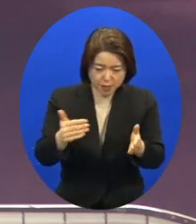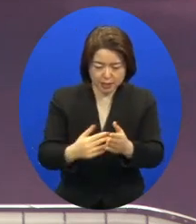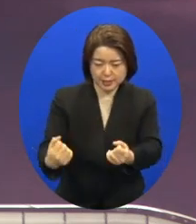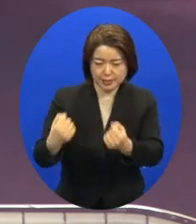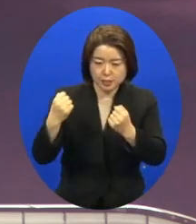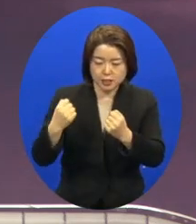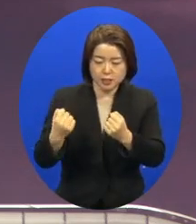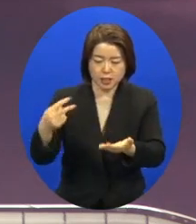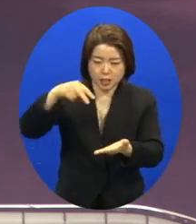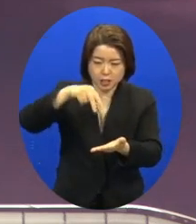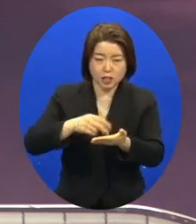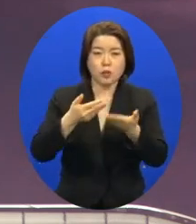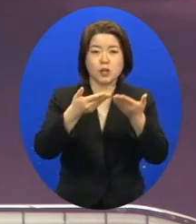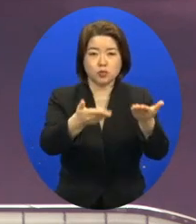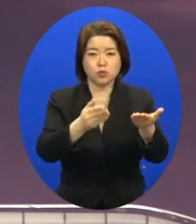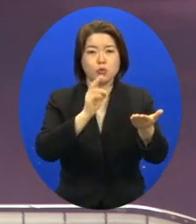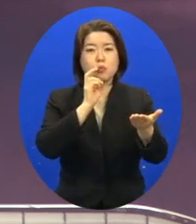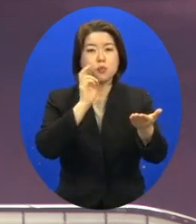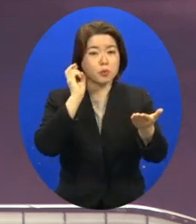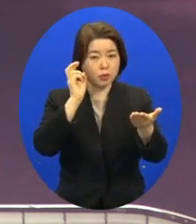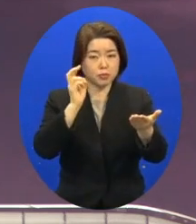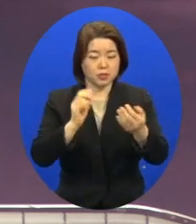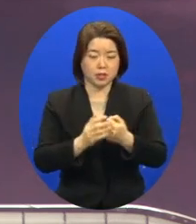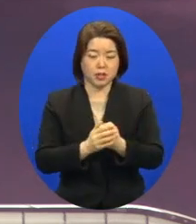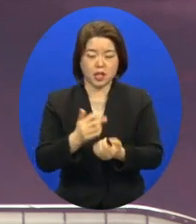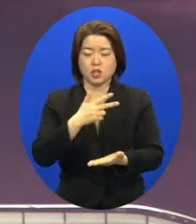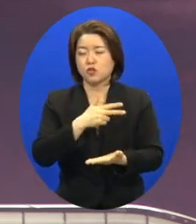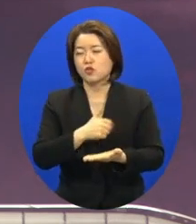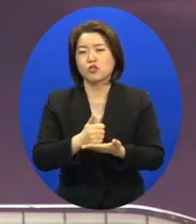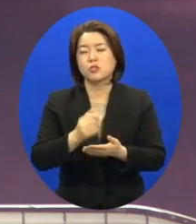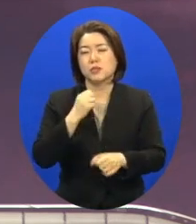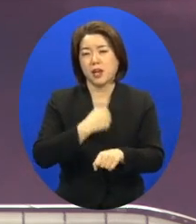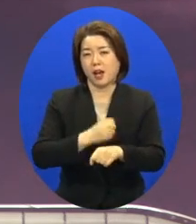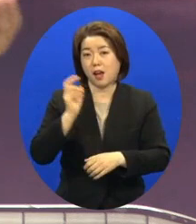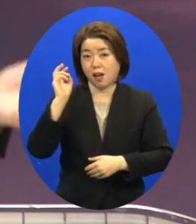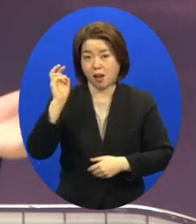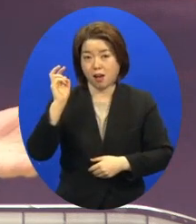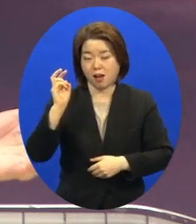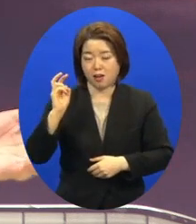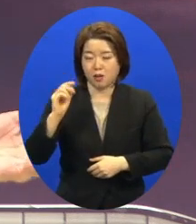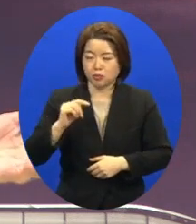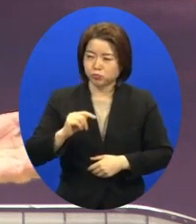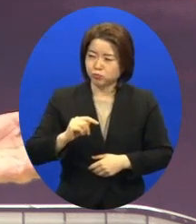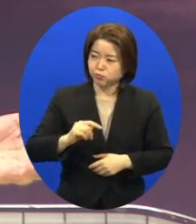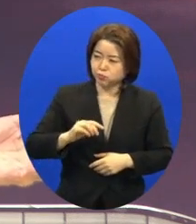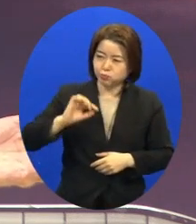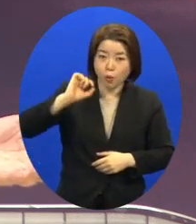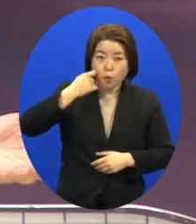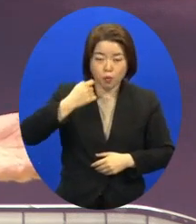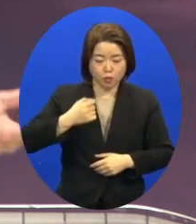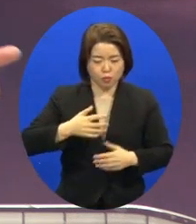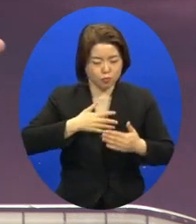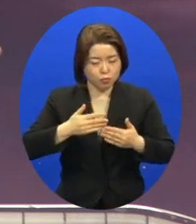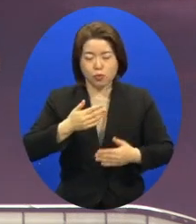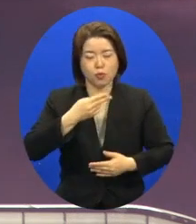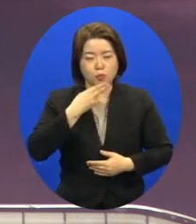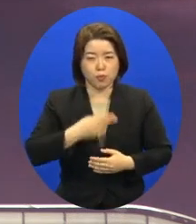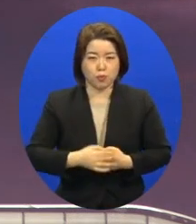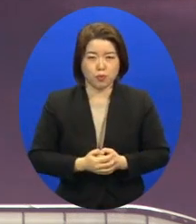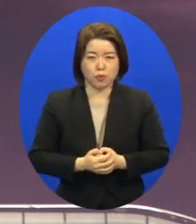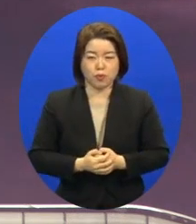세워주실 것입니다. 주님이 하실 것이라니까 뭐 두려울 게 없죠, 그렇죠?